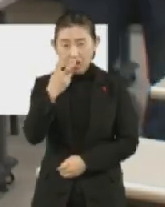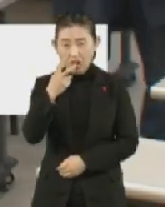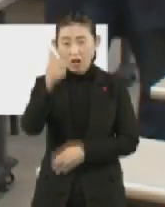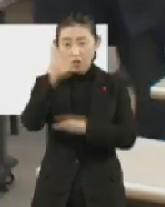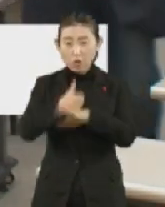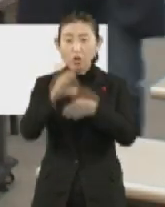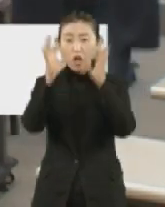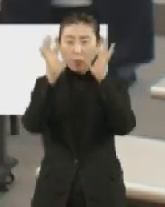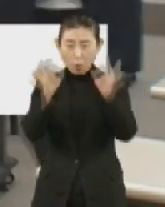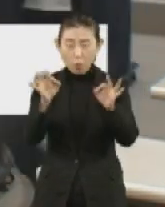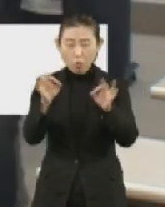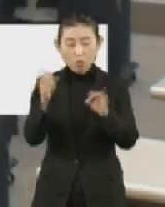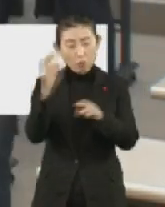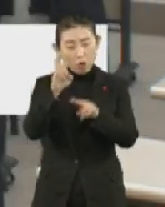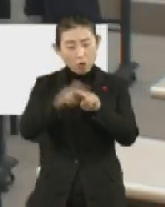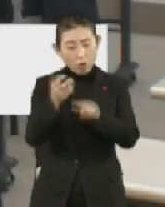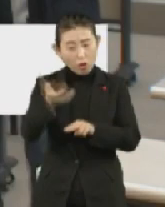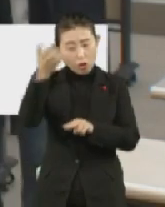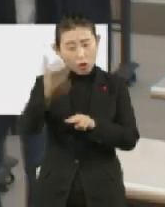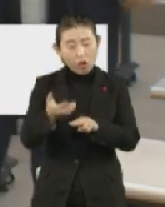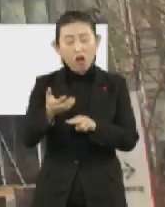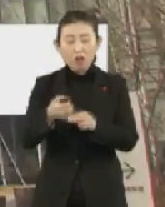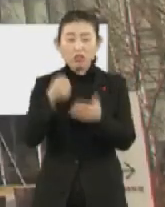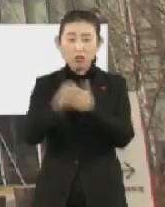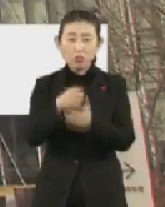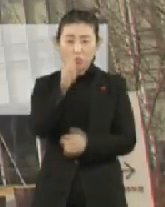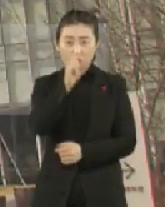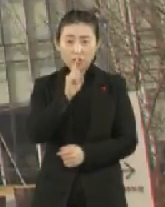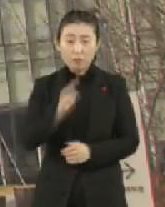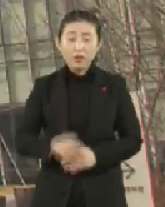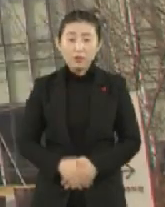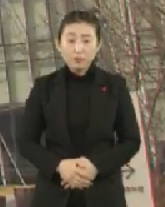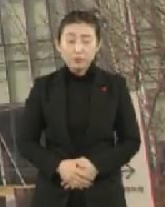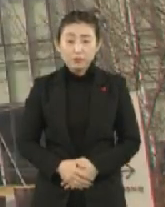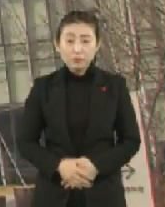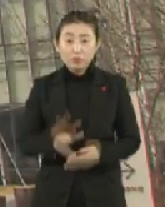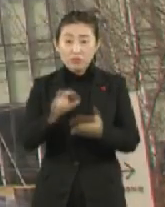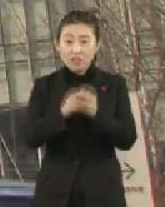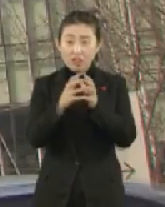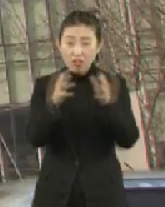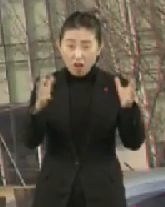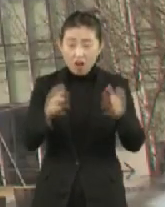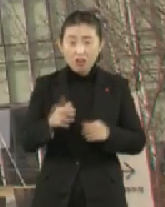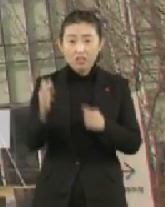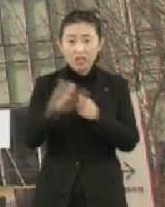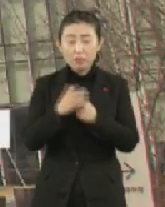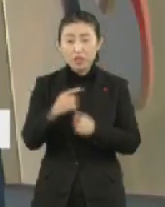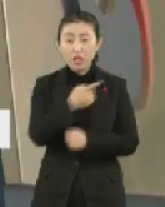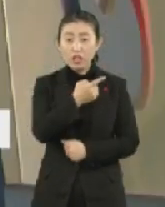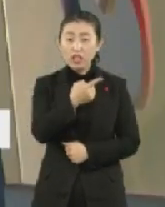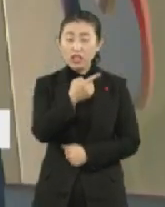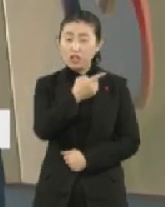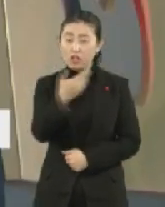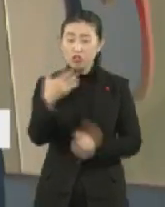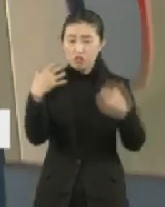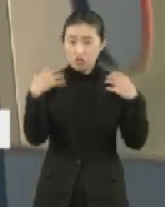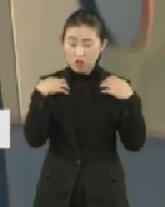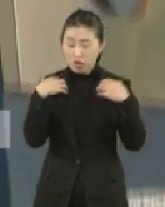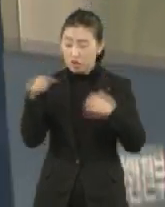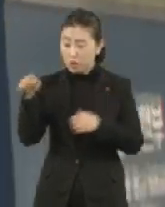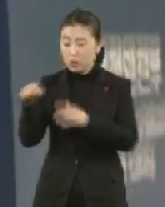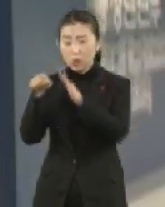보고 인사 조치했으면 하는. 논란이 확산되면서 소방청도 대전 소방본부에 대한